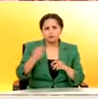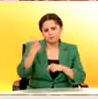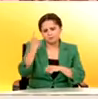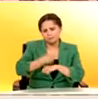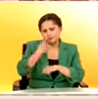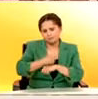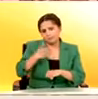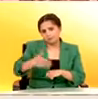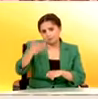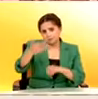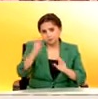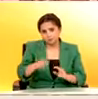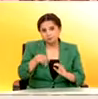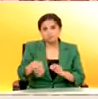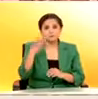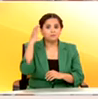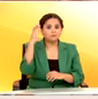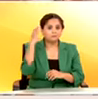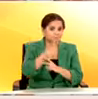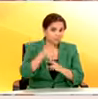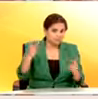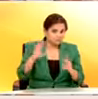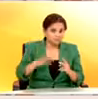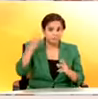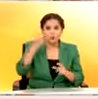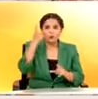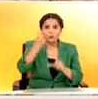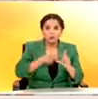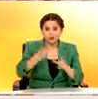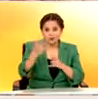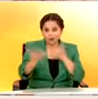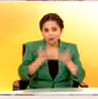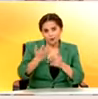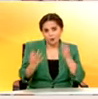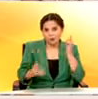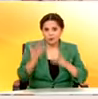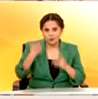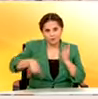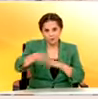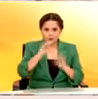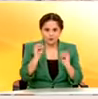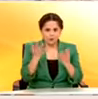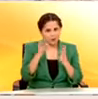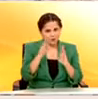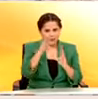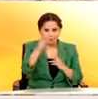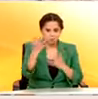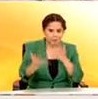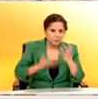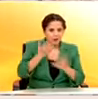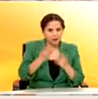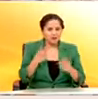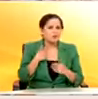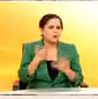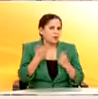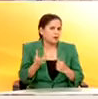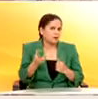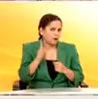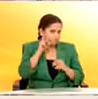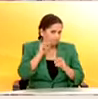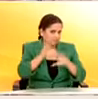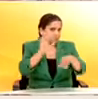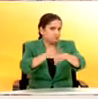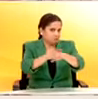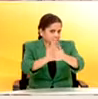में क्रिसमस और नए वर्ष पर खरीदारी का नया दौर शुरू होने वाला है। मैं आपको फिर याद